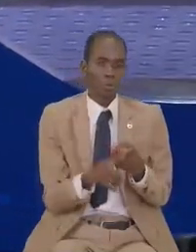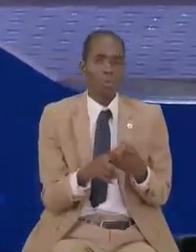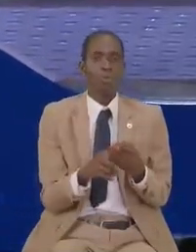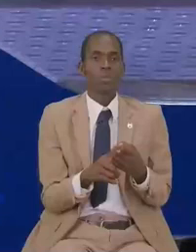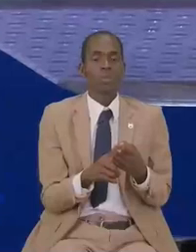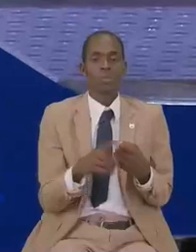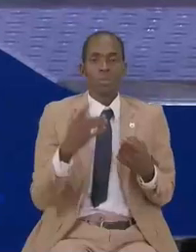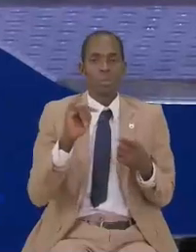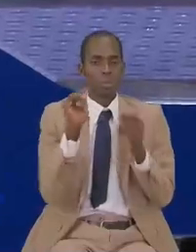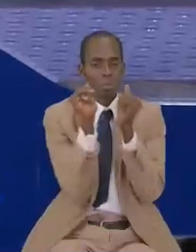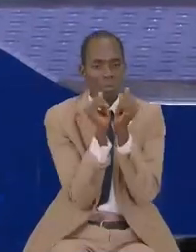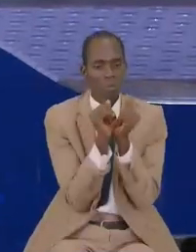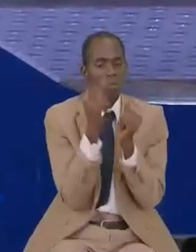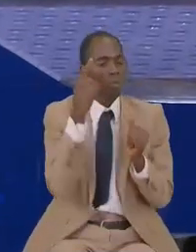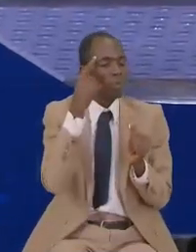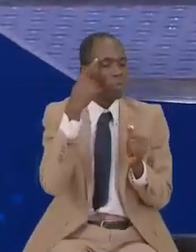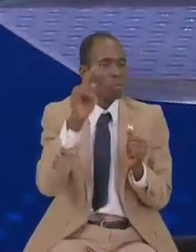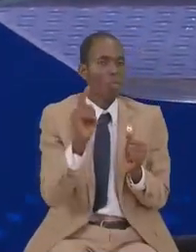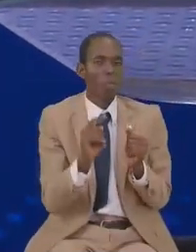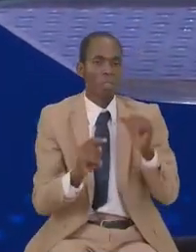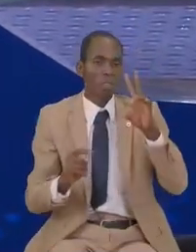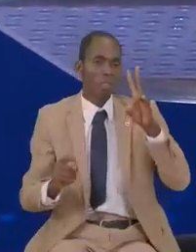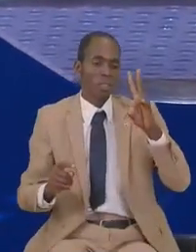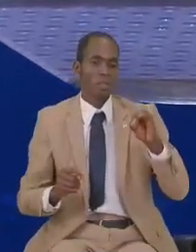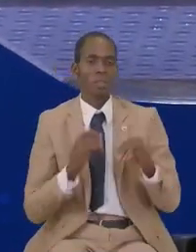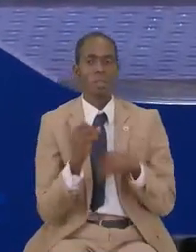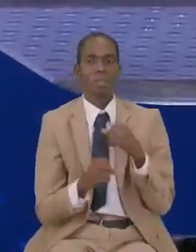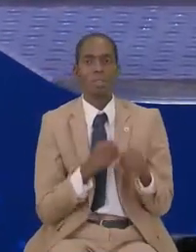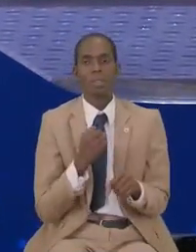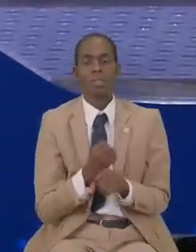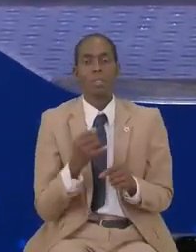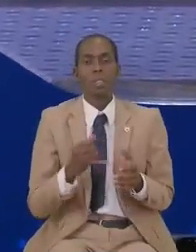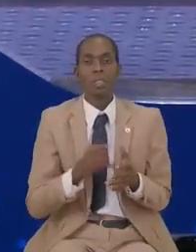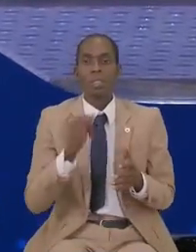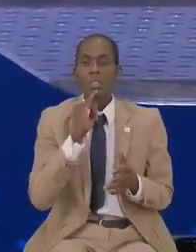7, et là ils sont à 10 ans pour eux. Alors, c'est ce qui leur était arrivé. Alors, c'était